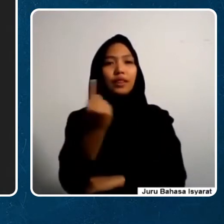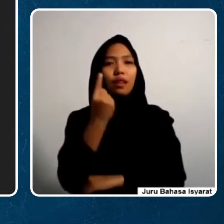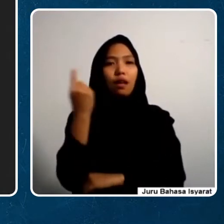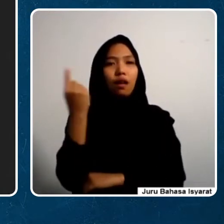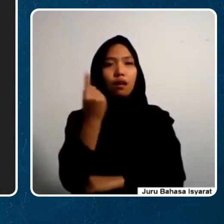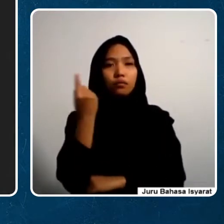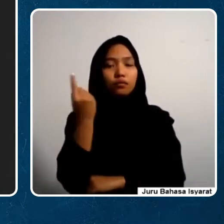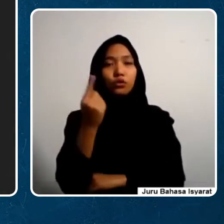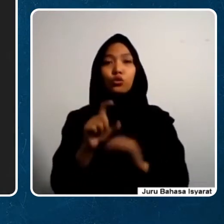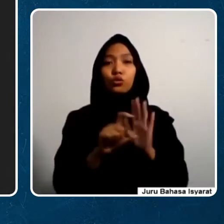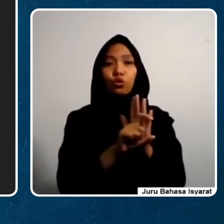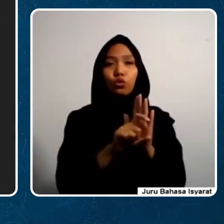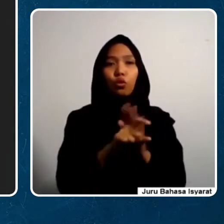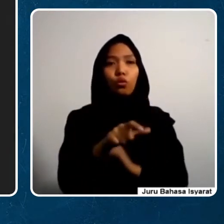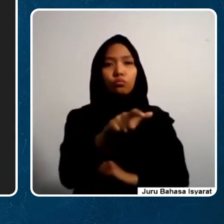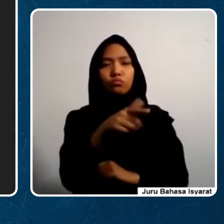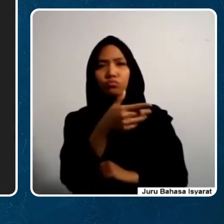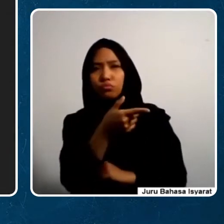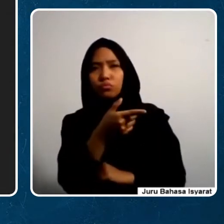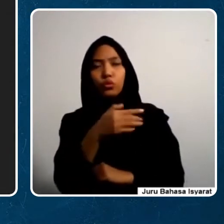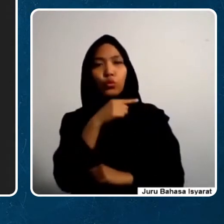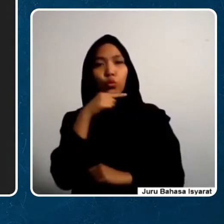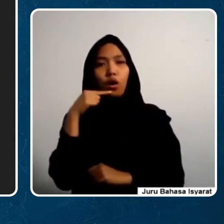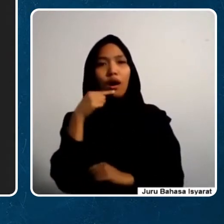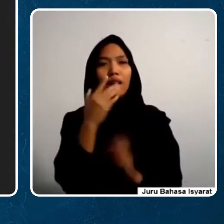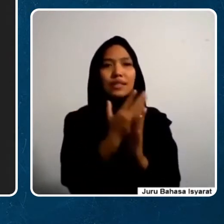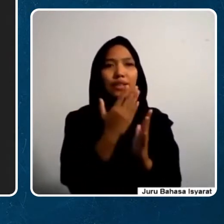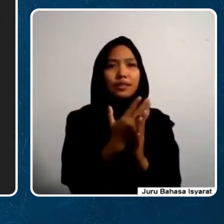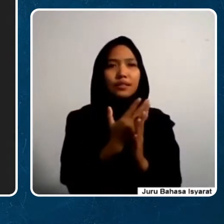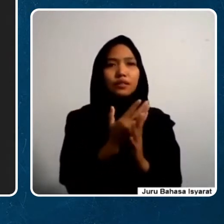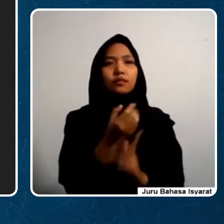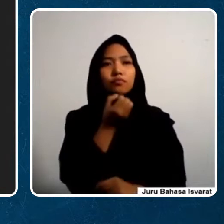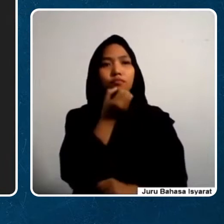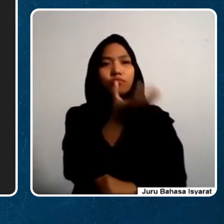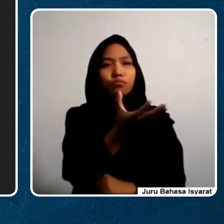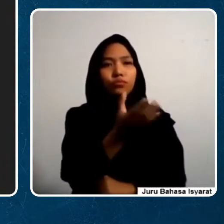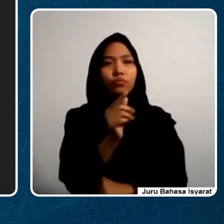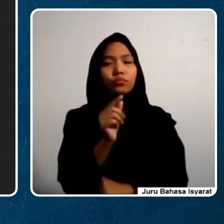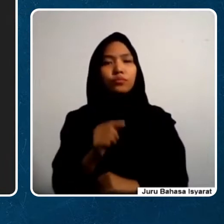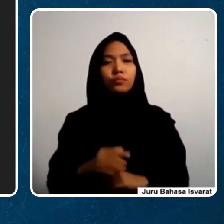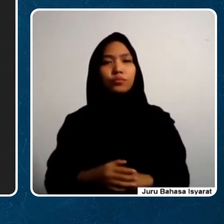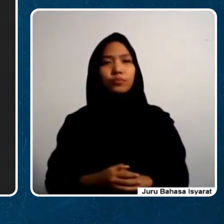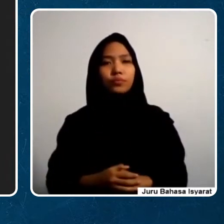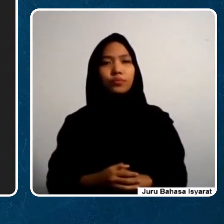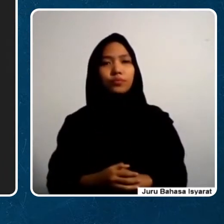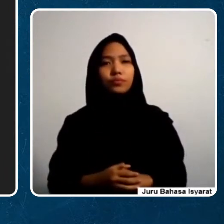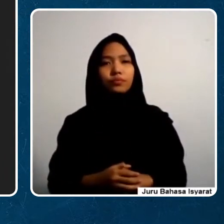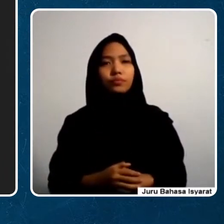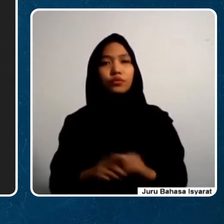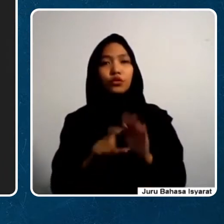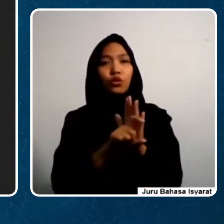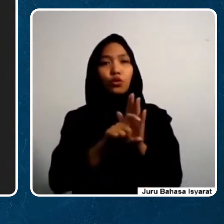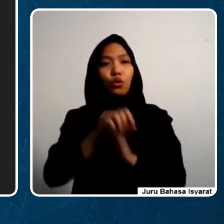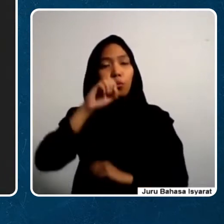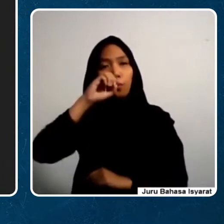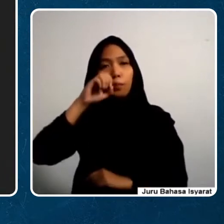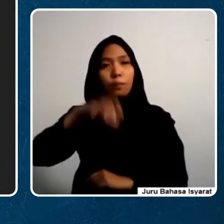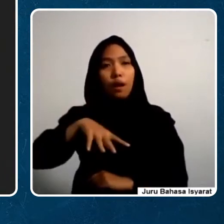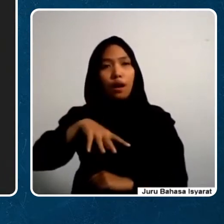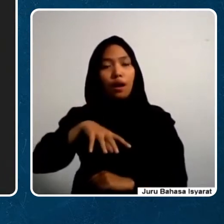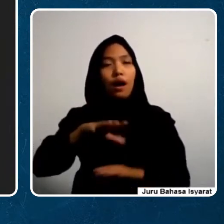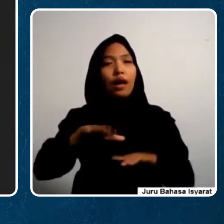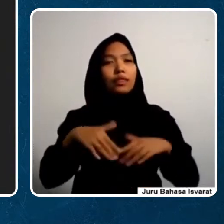berkebutuhan khusus untuk menyampaikan informasi ke tempat-tempat umum, misalnya ke tempat ke